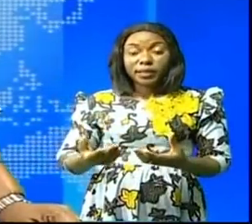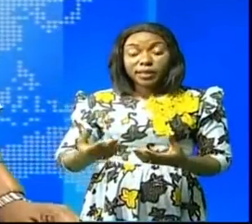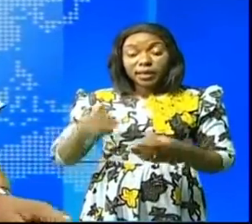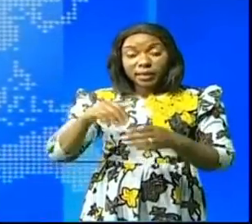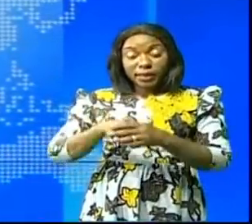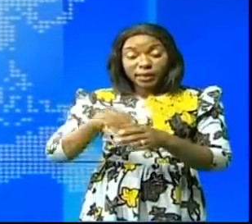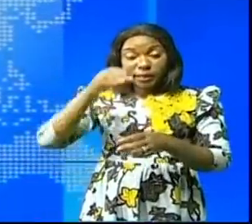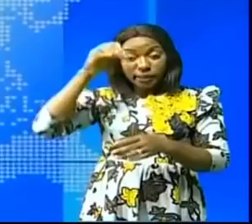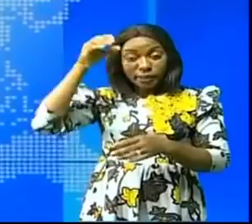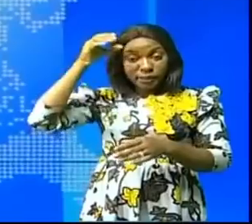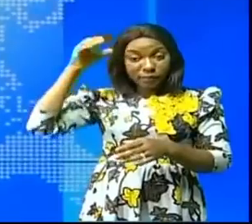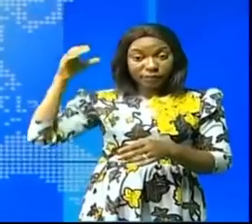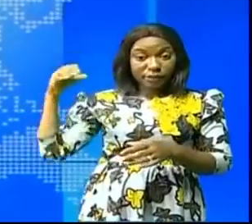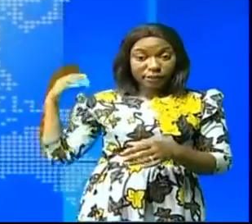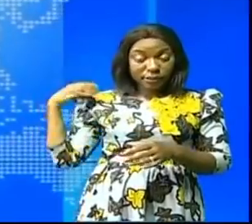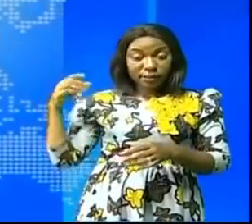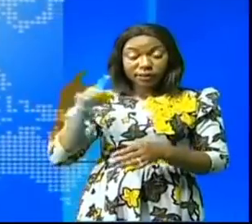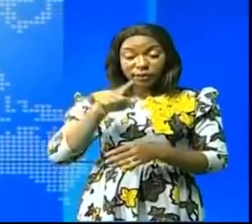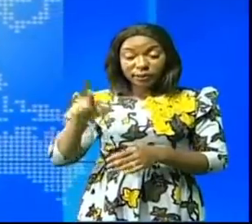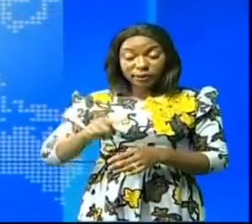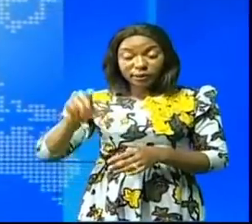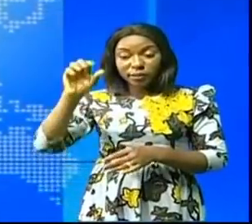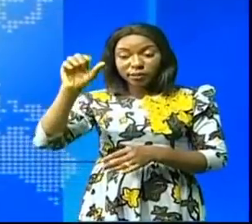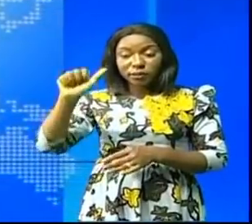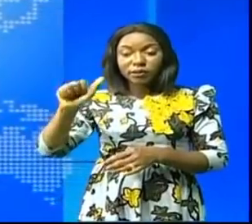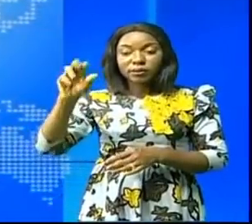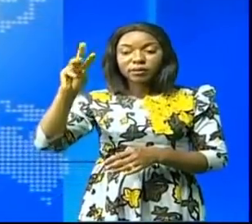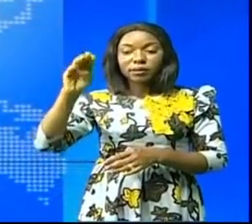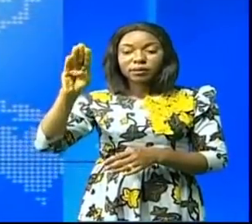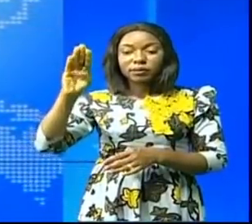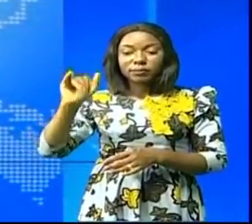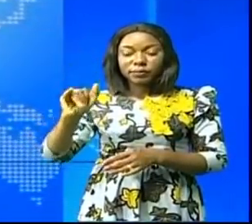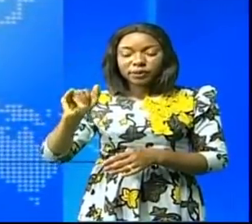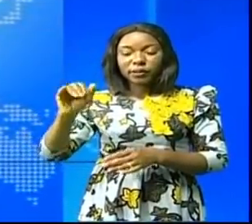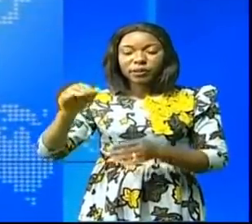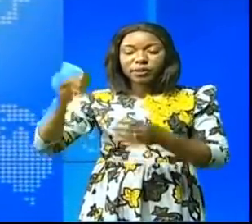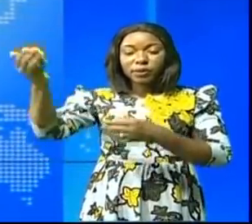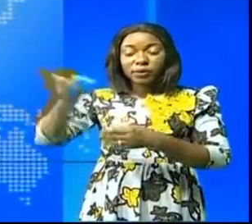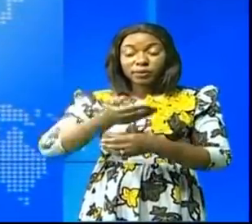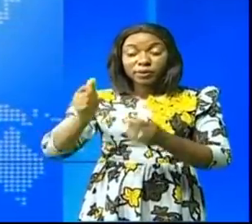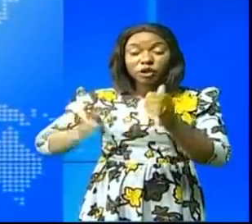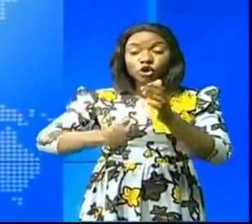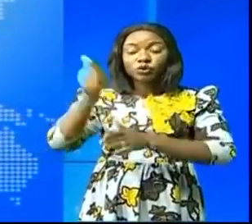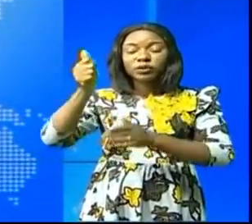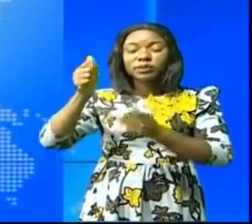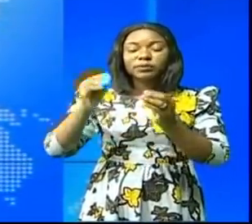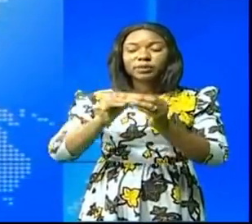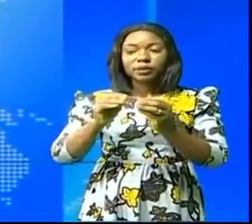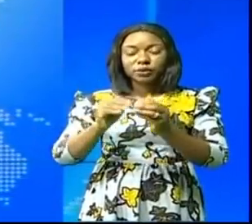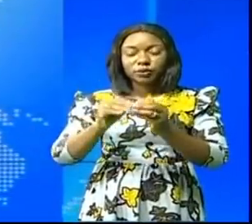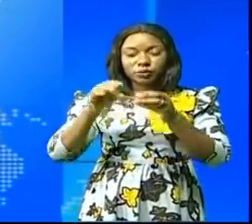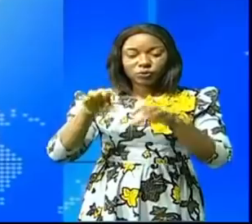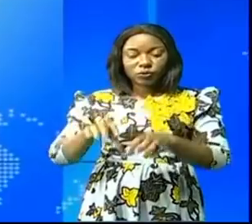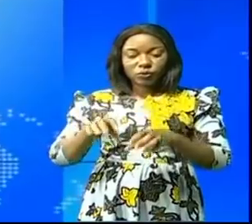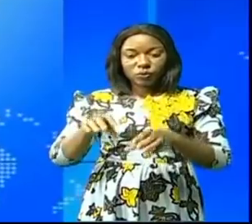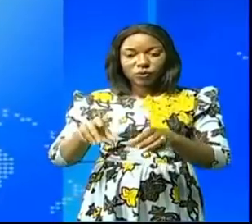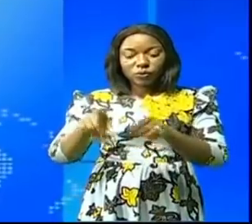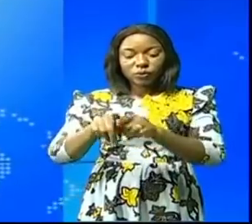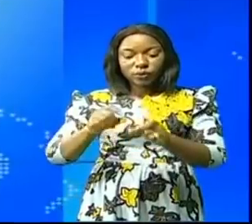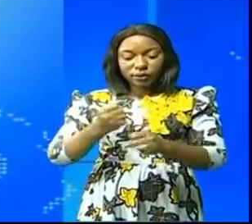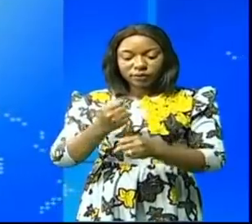zambienne, accueille la 11e réunion de la commission permanente défense et sécurité RDC-Zambie. Les